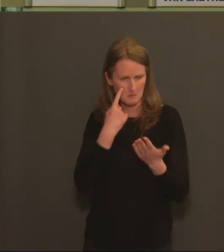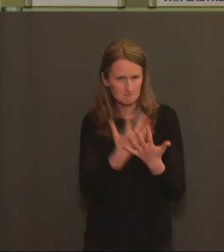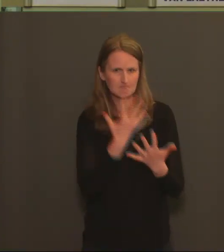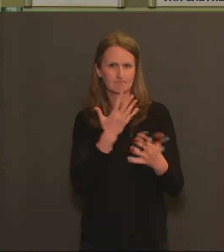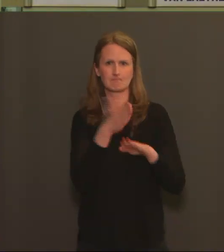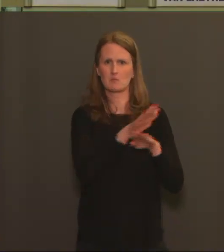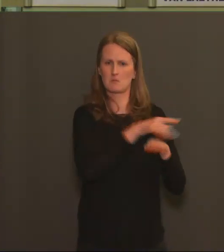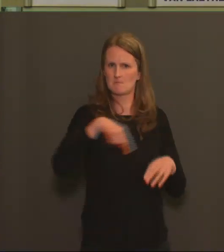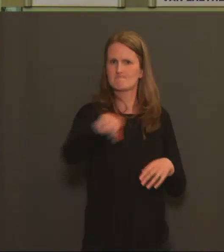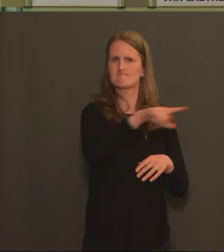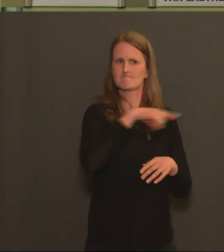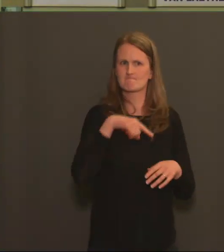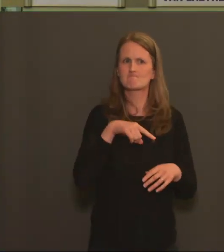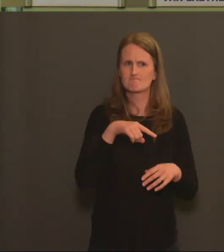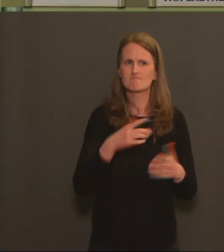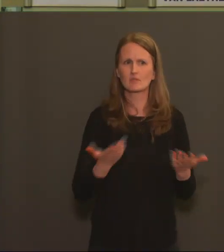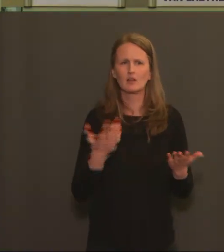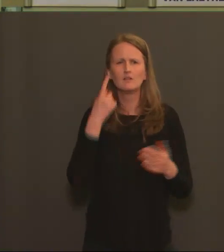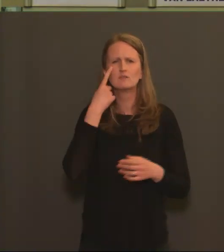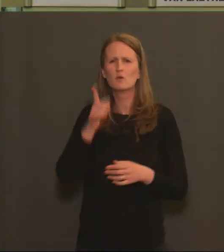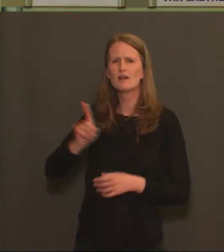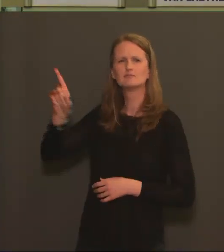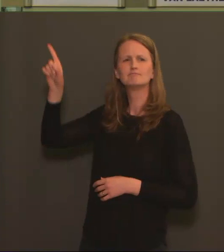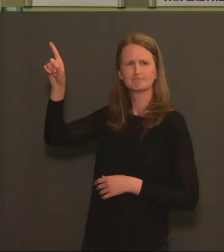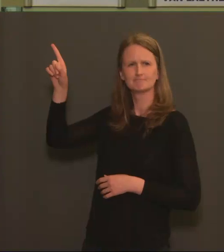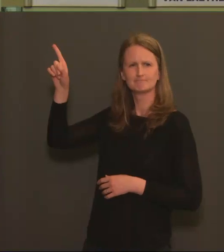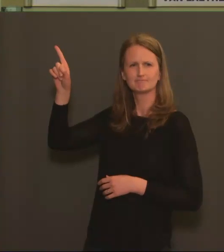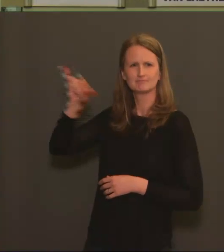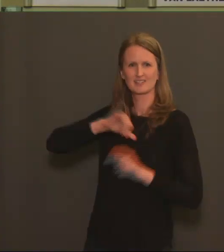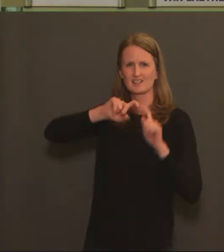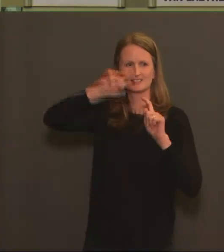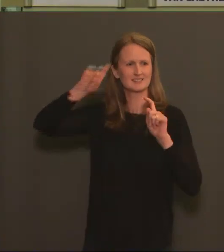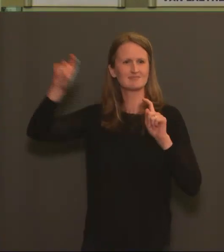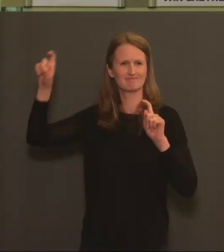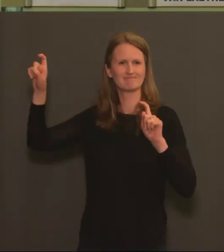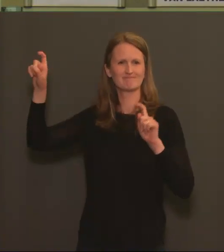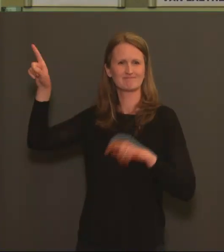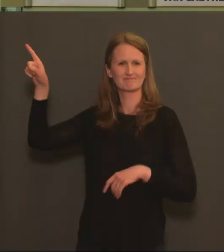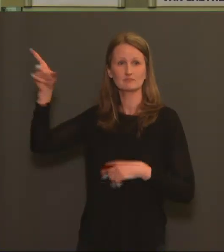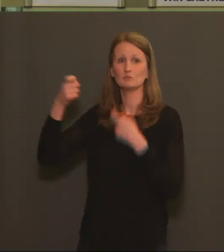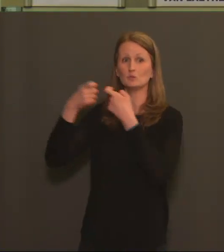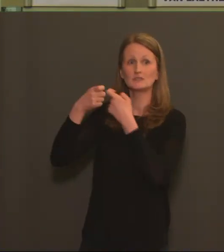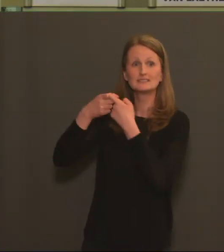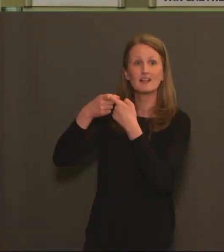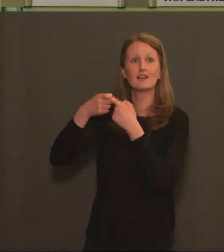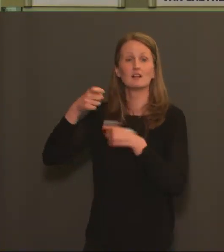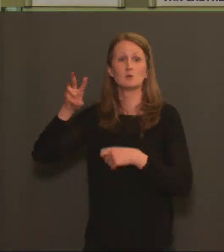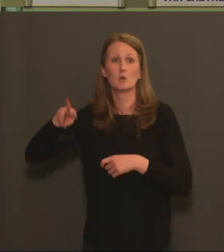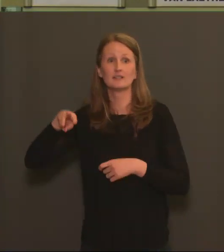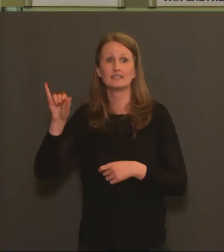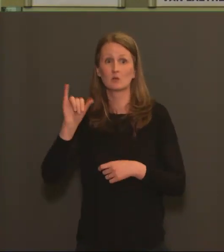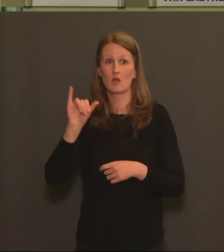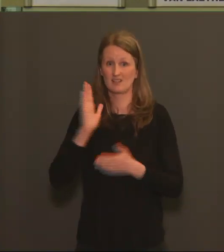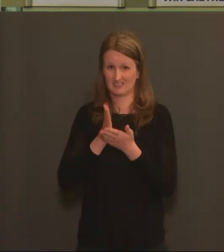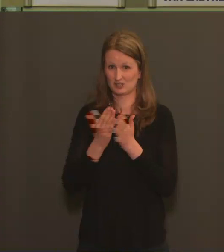en Wallonie et à Bruxelles, cette évolution est déjà présente depuis le début de l'année, ce n'était pas le cas